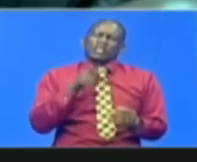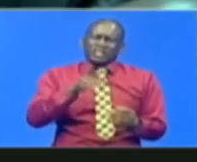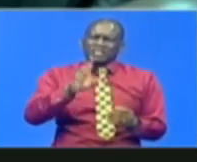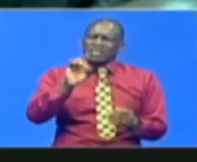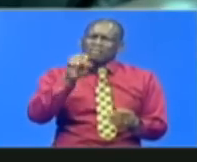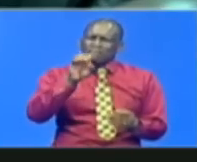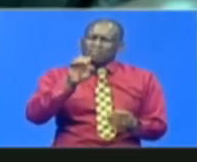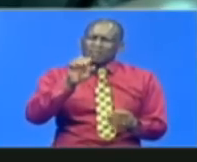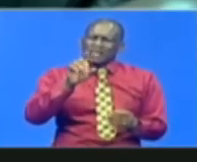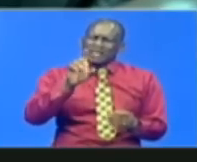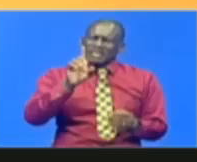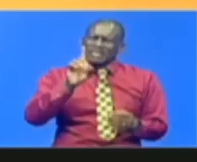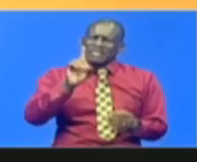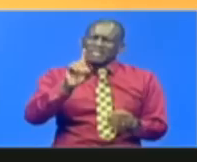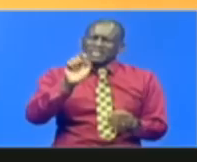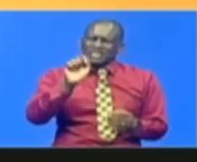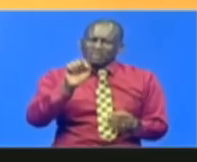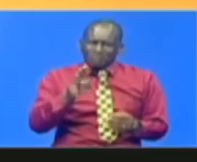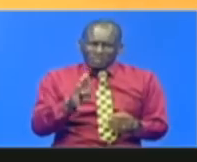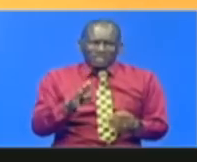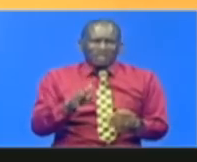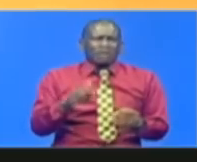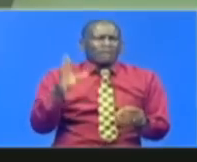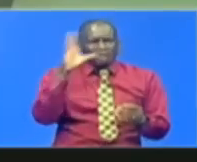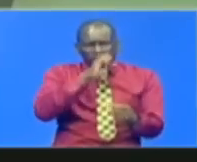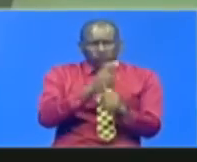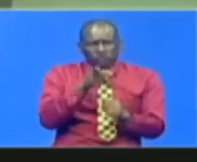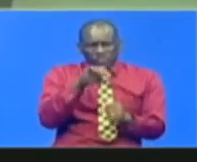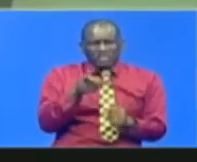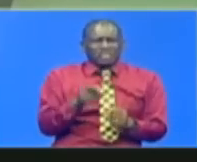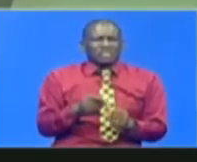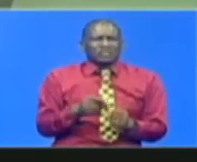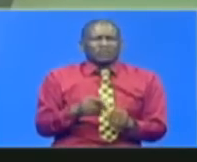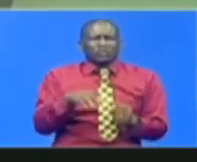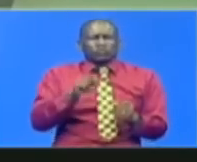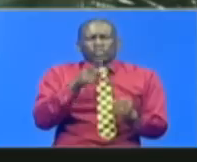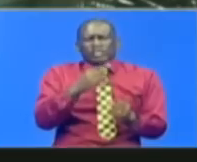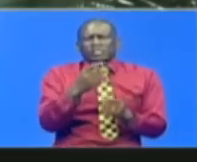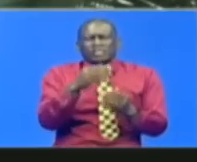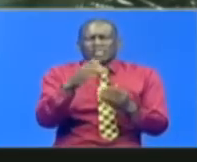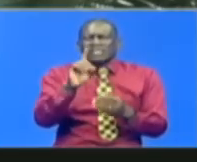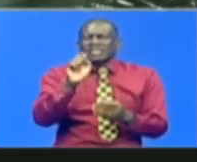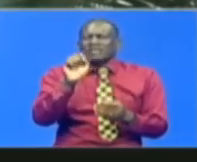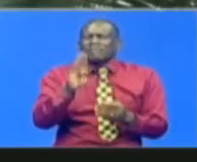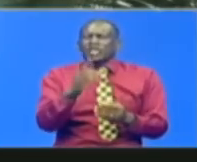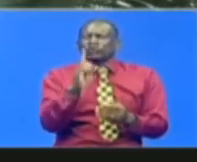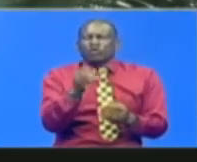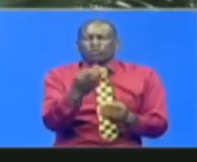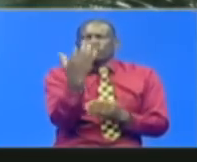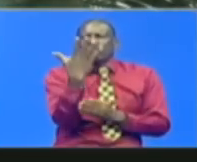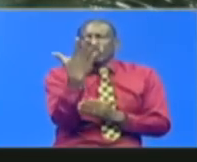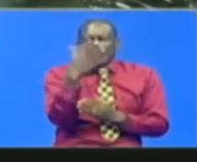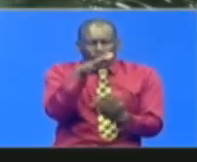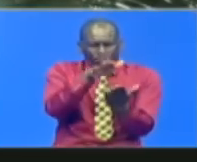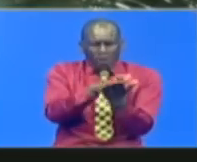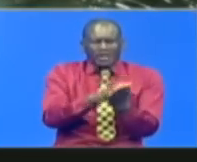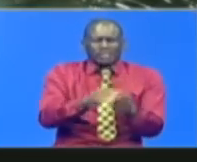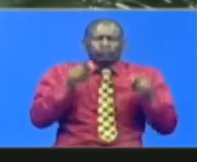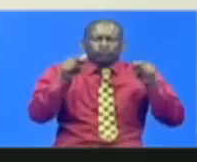notorious in flouting those rules. Hii ni miongoni mwa benki tano ambazo zilituhumiwa na benki kuu nchini